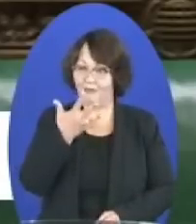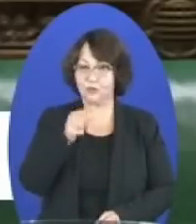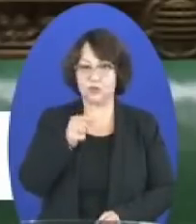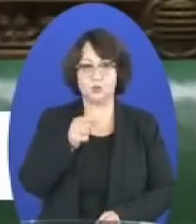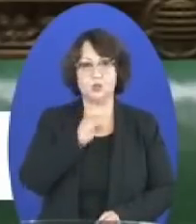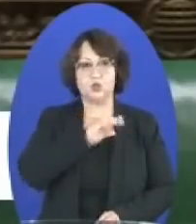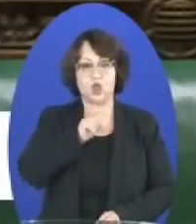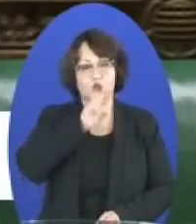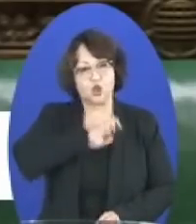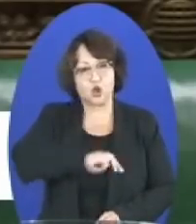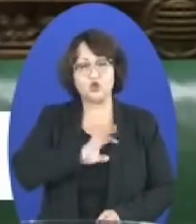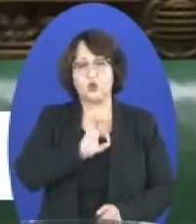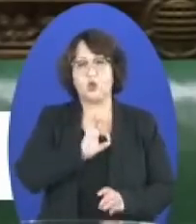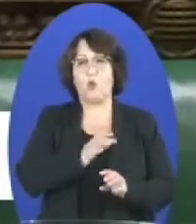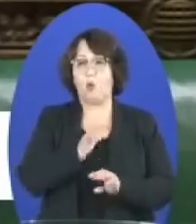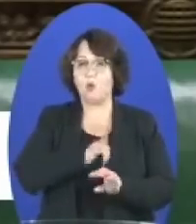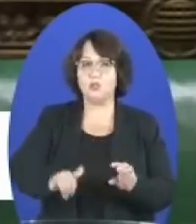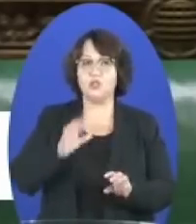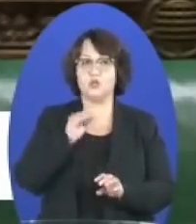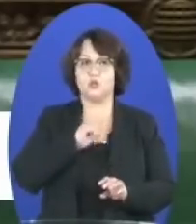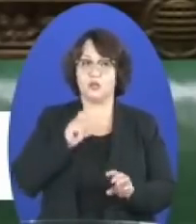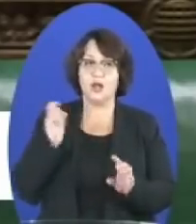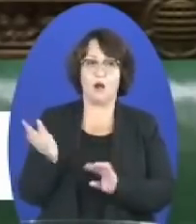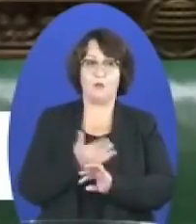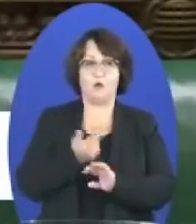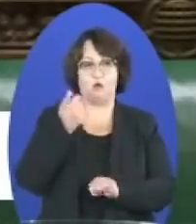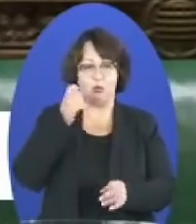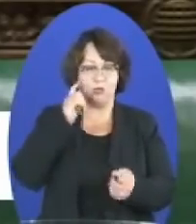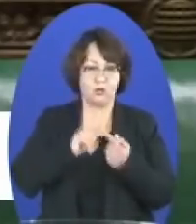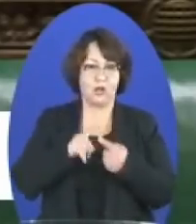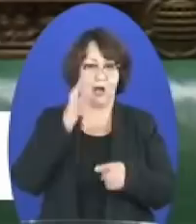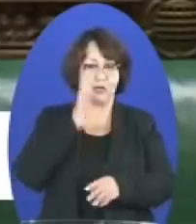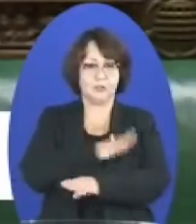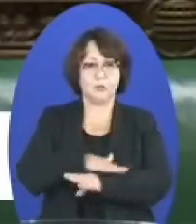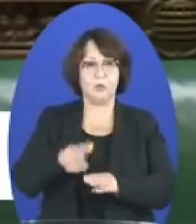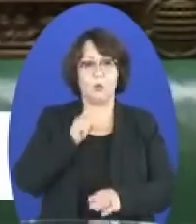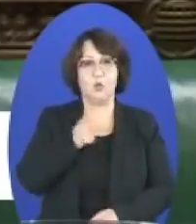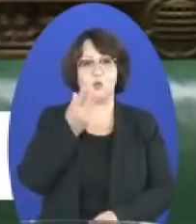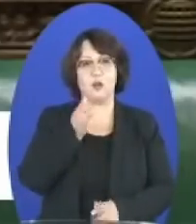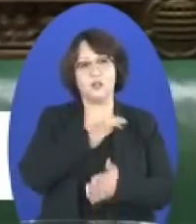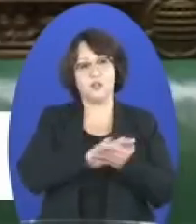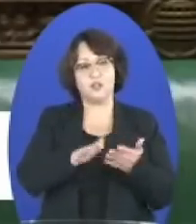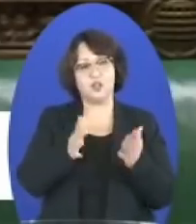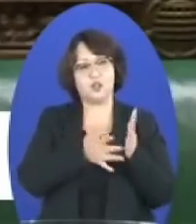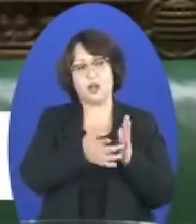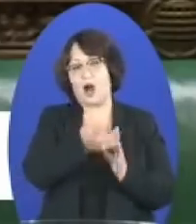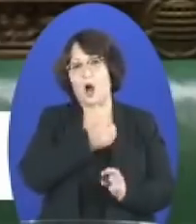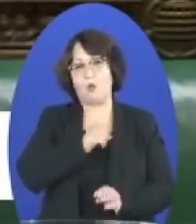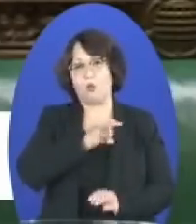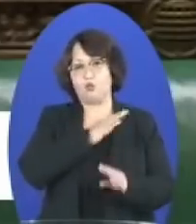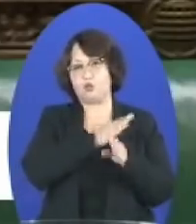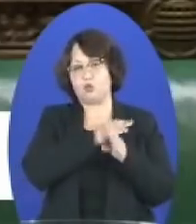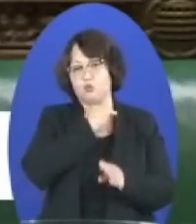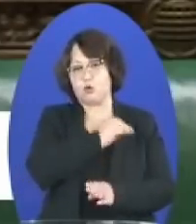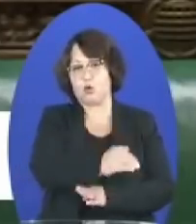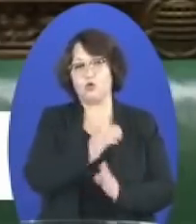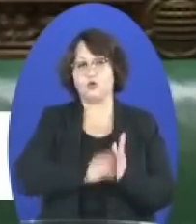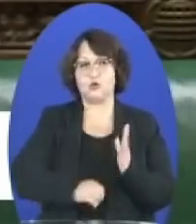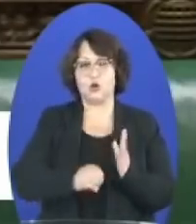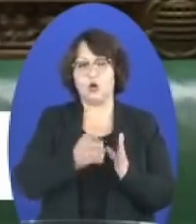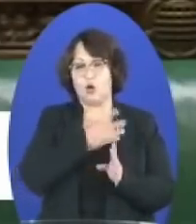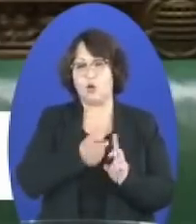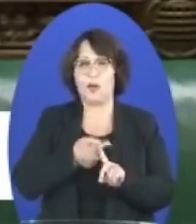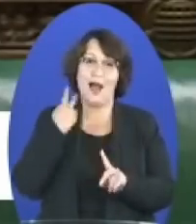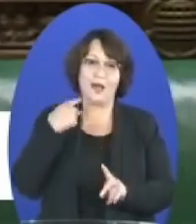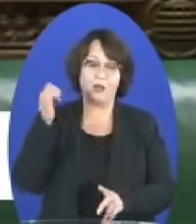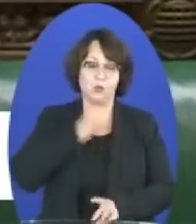сүлжээний аюулгүй байдлыг хангах гол арга зам нь Huawei компани шин технологийн хэрэглэг зогсоох явдал муу юм. Энэхүү шийдвэрээс улбалж Британи